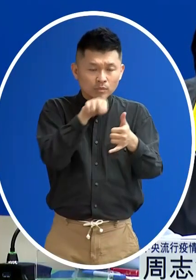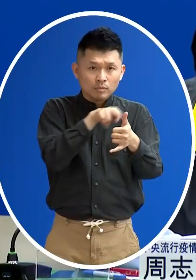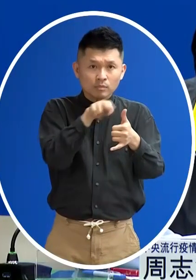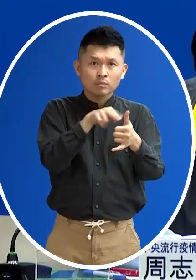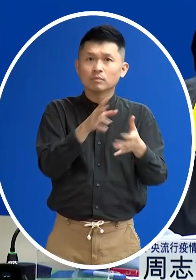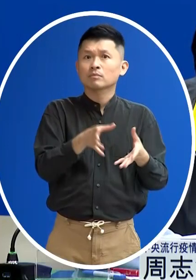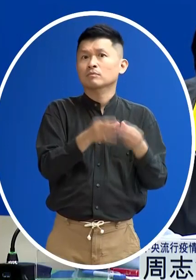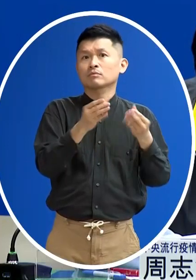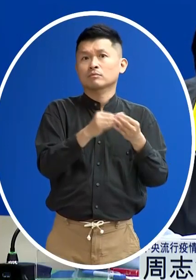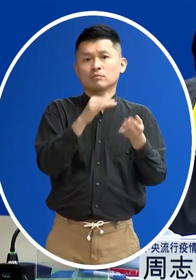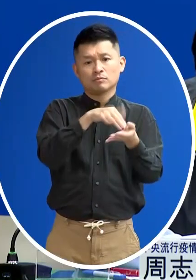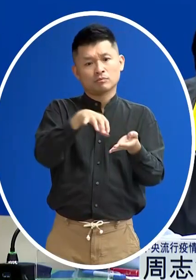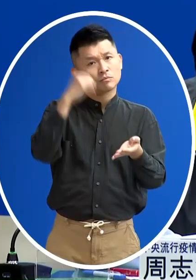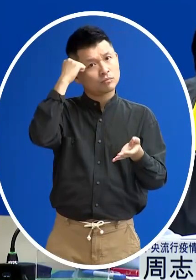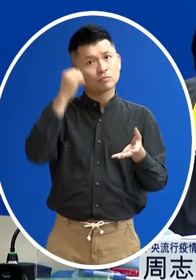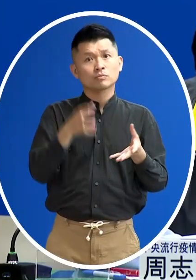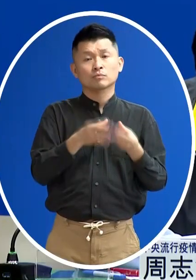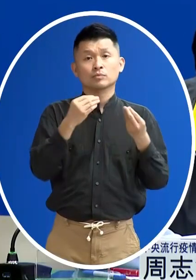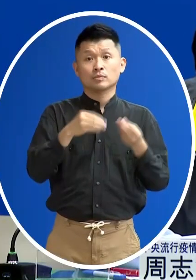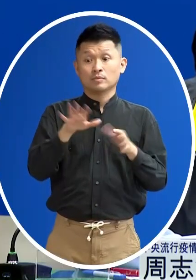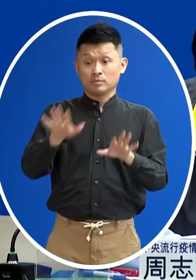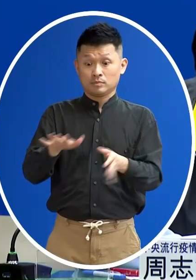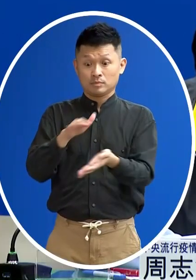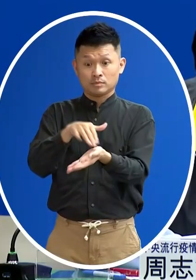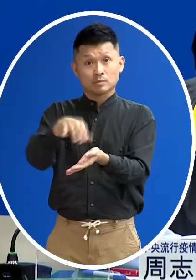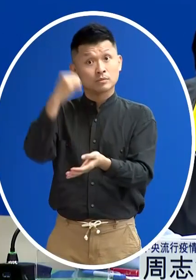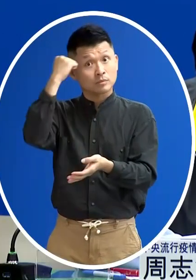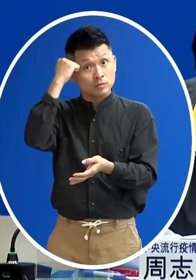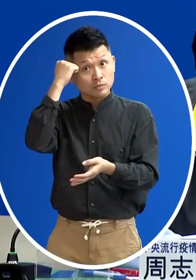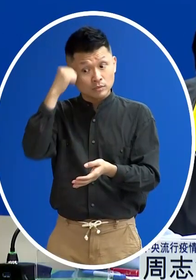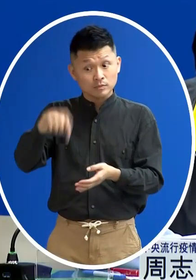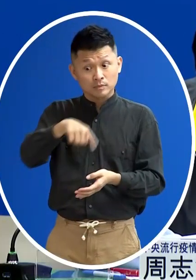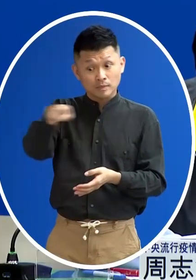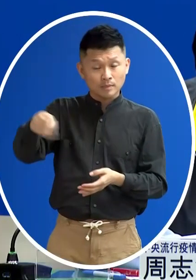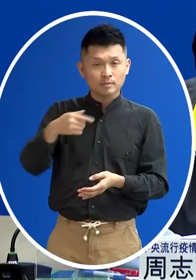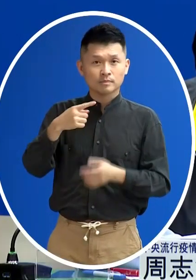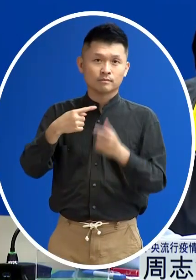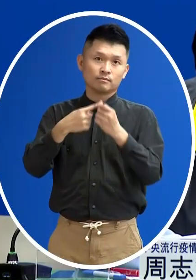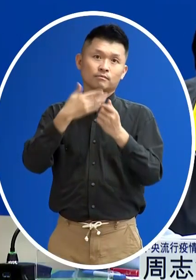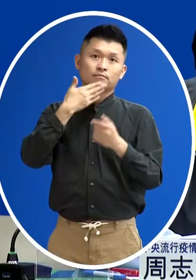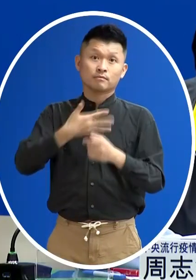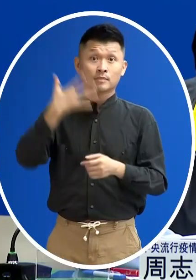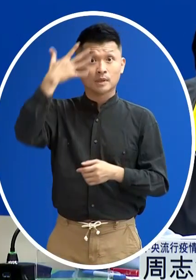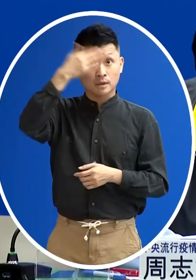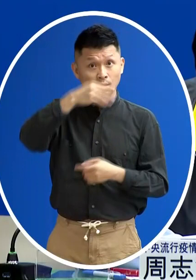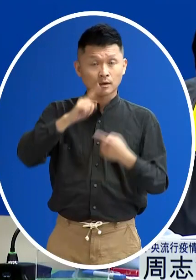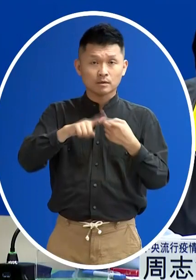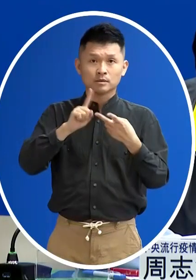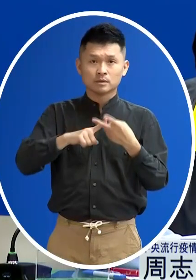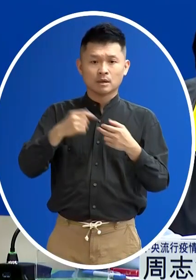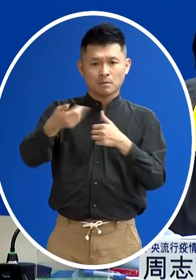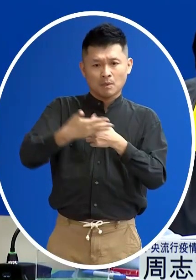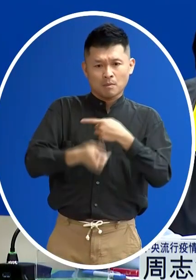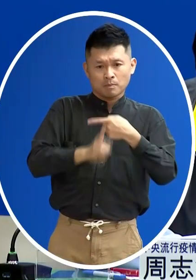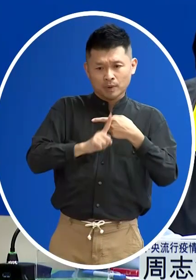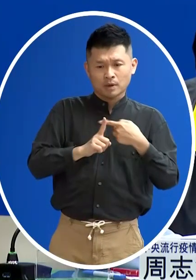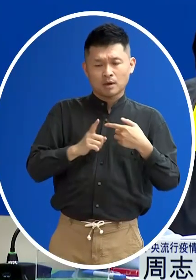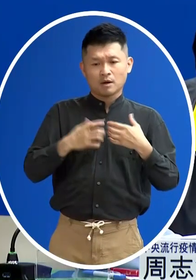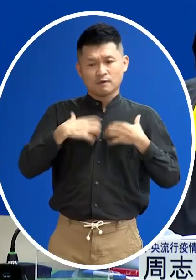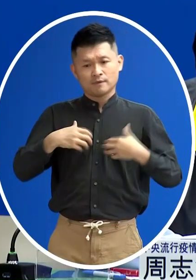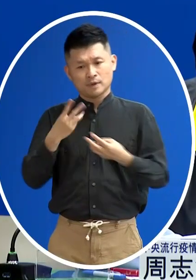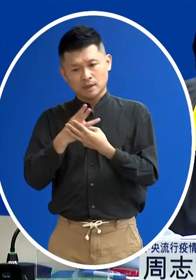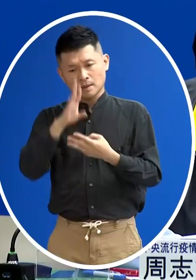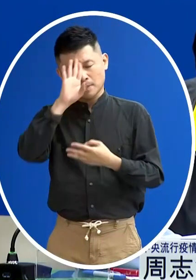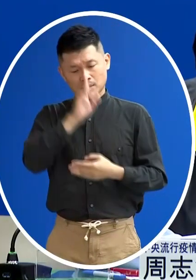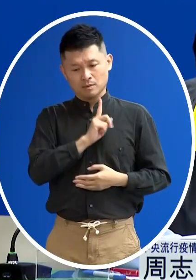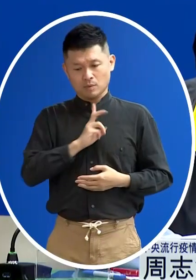就不用住院，那现在真的在住院的都是需要就是说像高龄然后有合并共病或者是肺炎等等，这些其